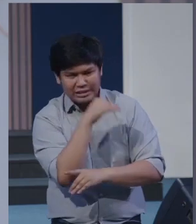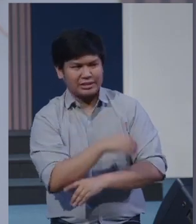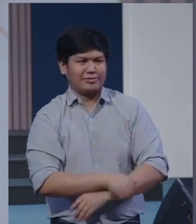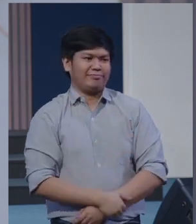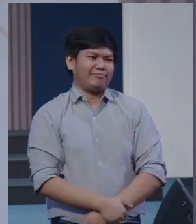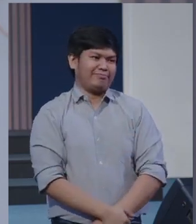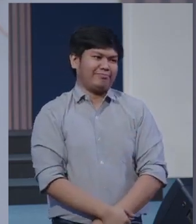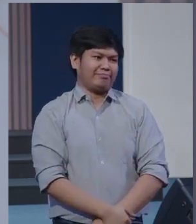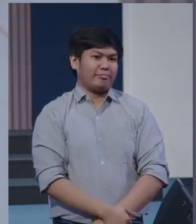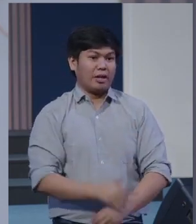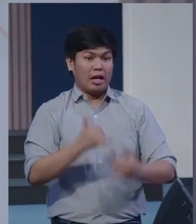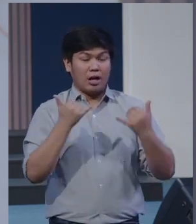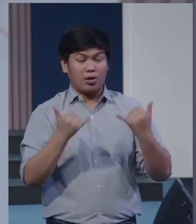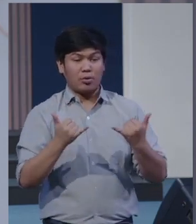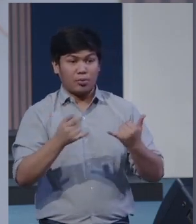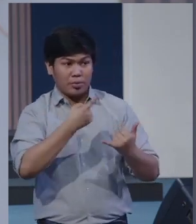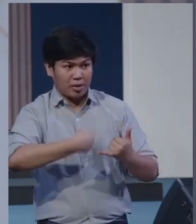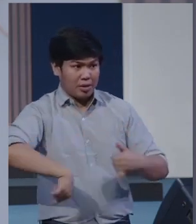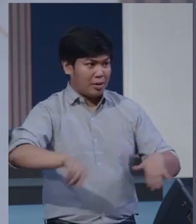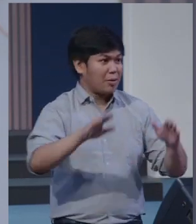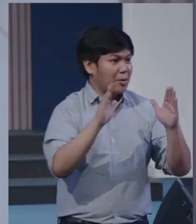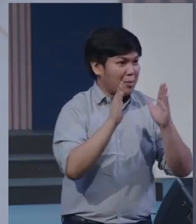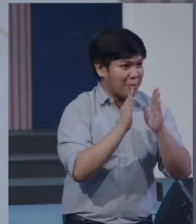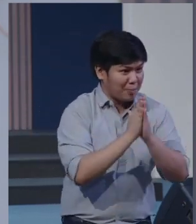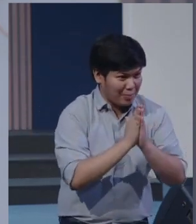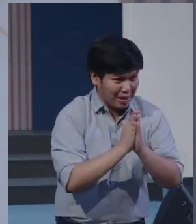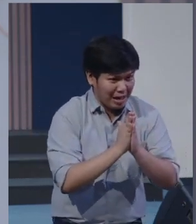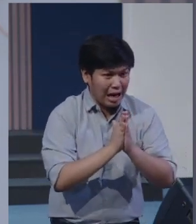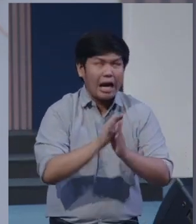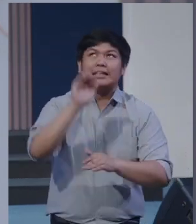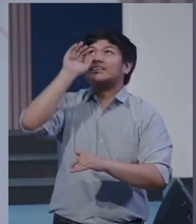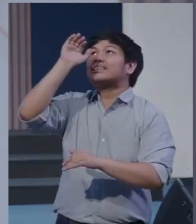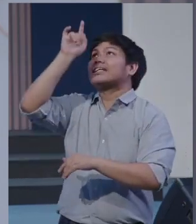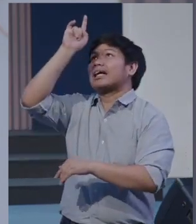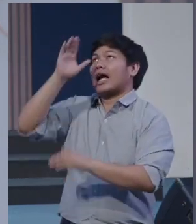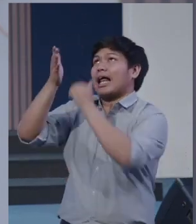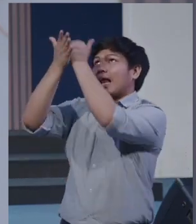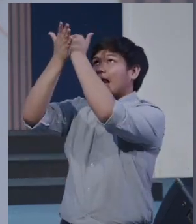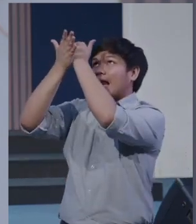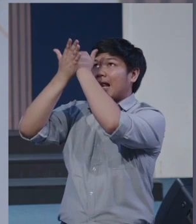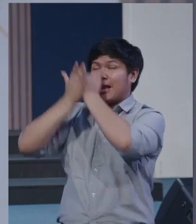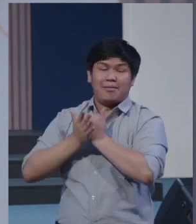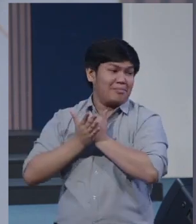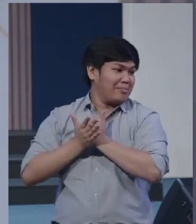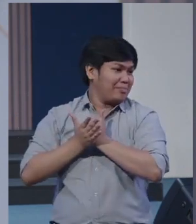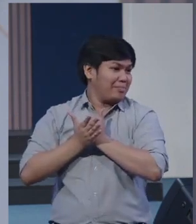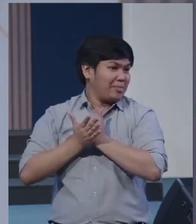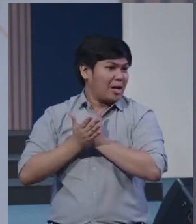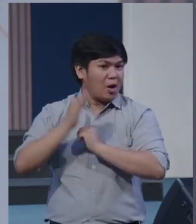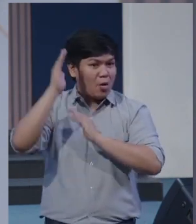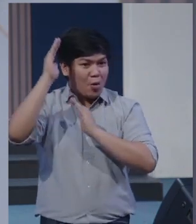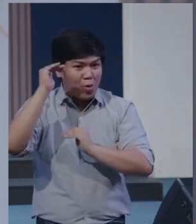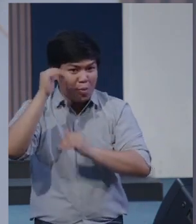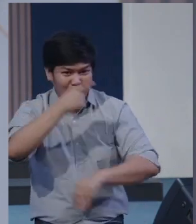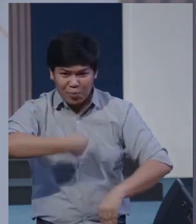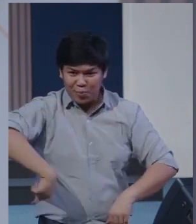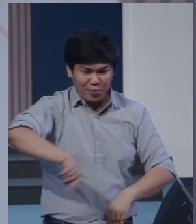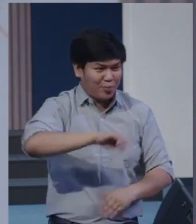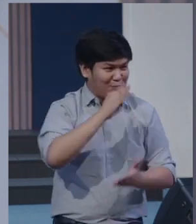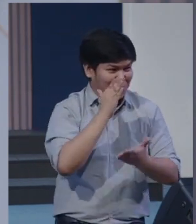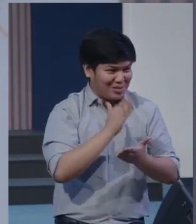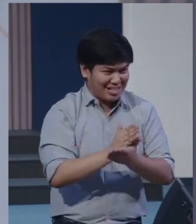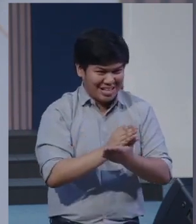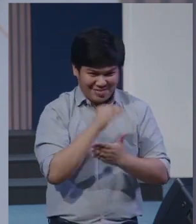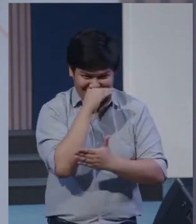tayo'y manalangin muna at humingi tayo ng tulong sa ating Panginoon upang tayo ay kanyang Pagpalain